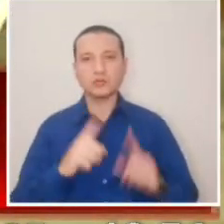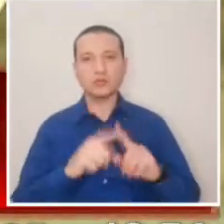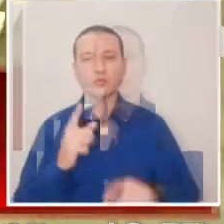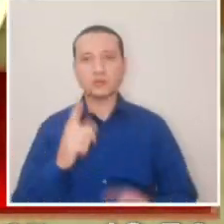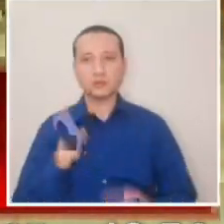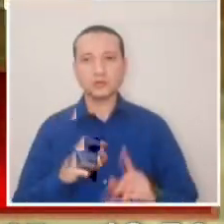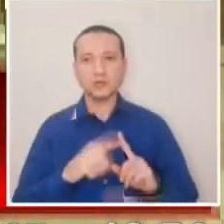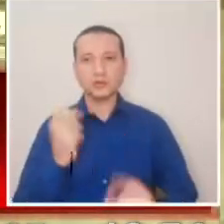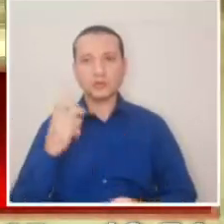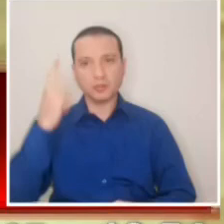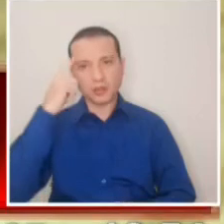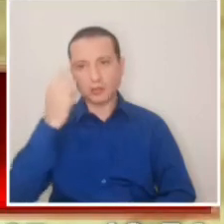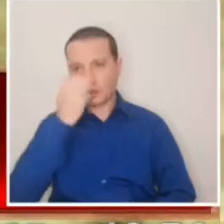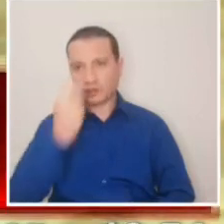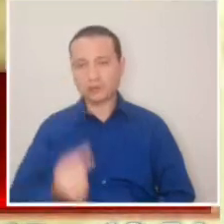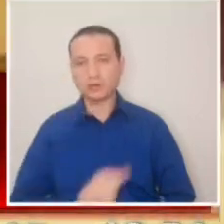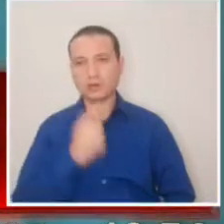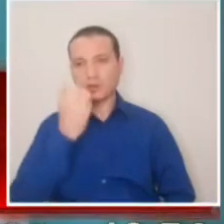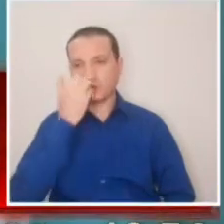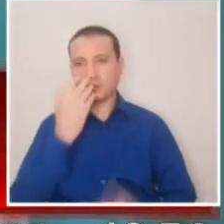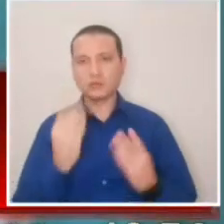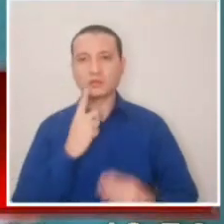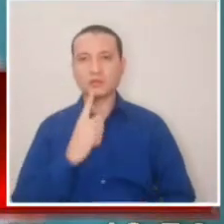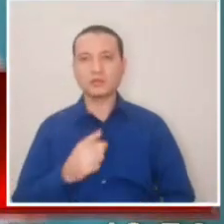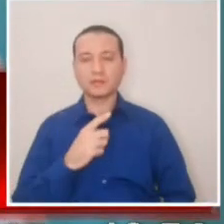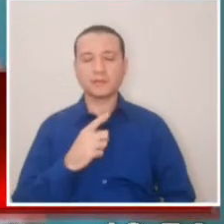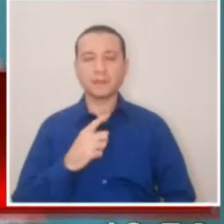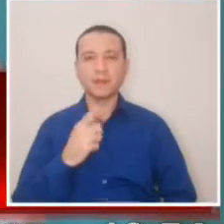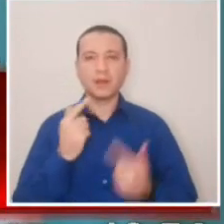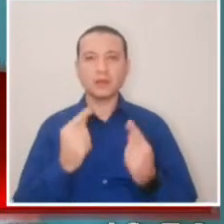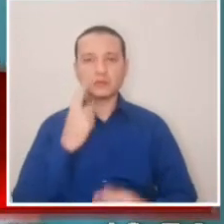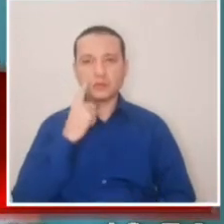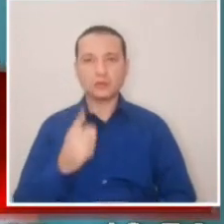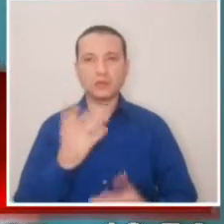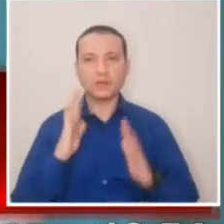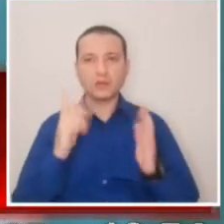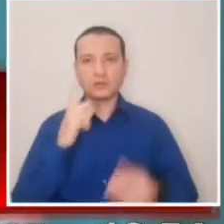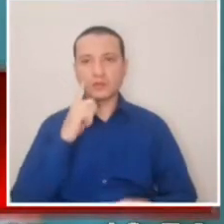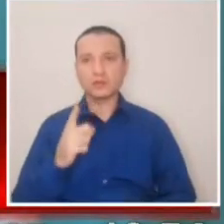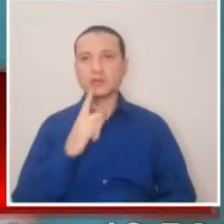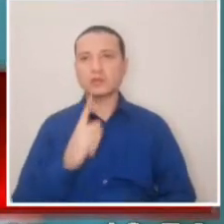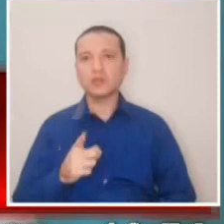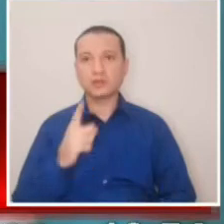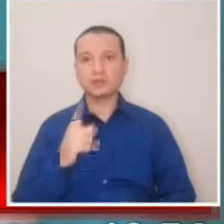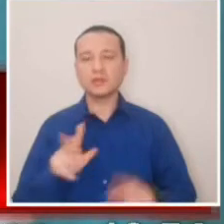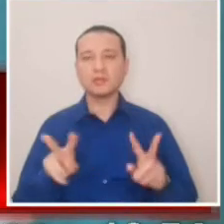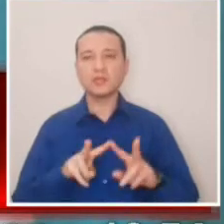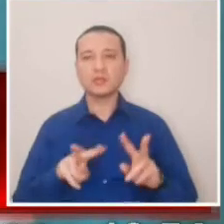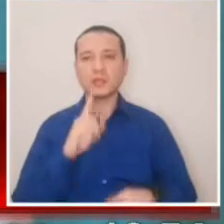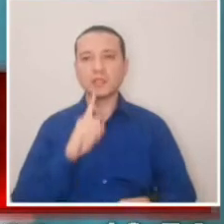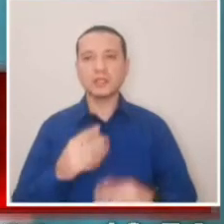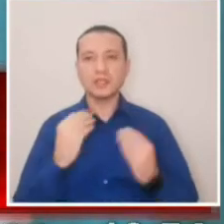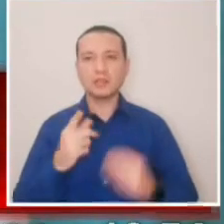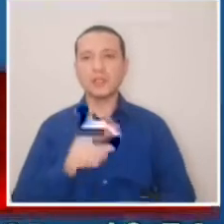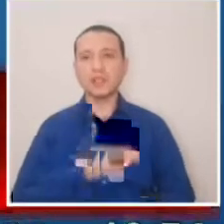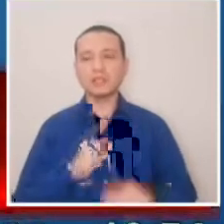tümörden beyne giden pıhtı kanamaya yol açmıştı Aslında nadir görülen ama en sık görülen diyebileceğimiz miksoma dediğimiz iyi huylu bir kalp